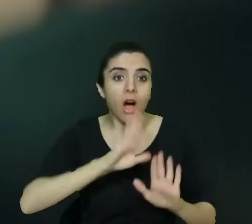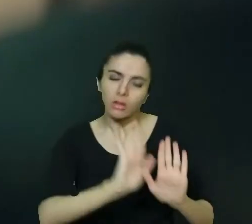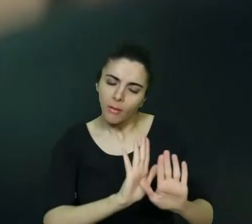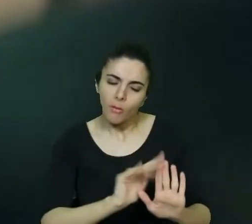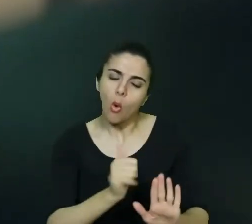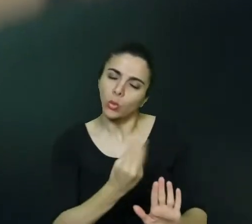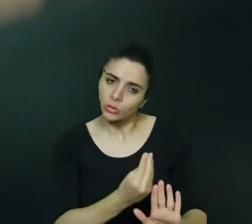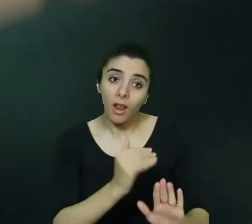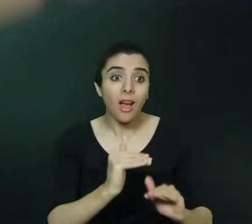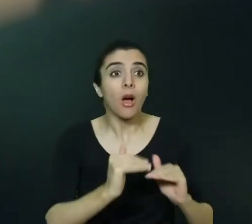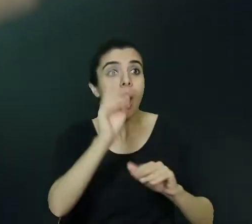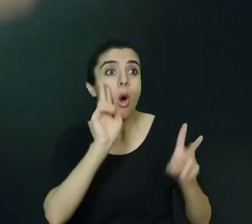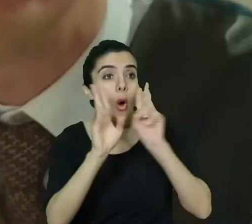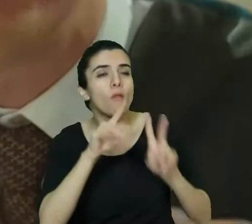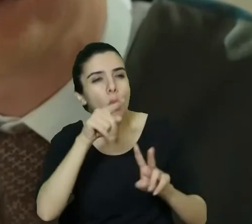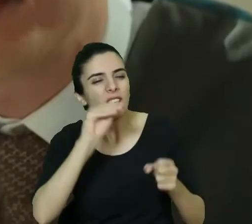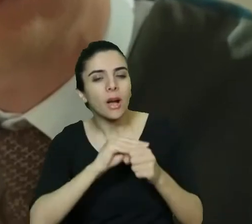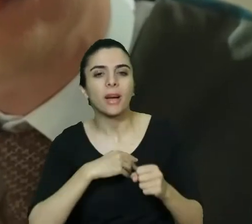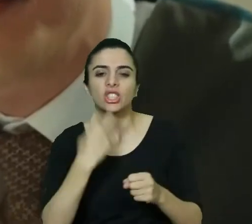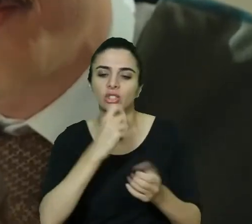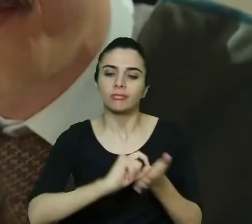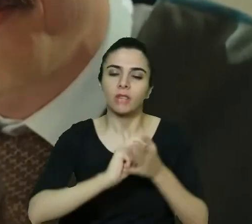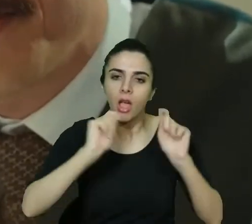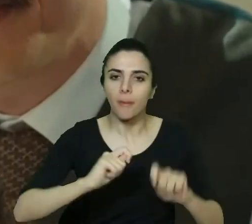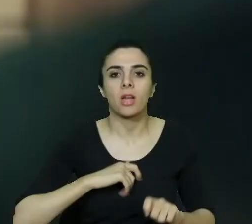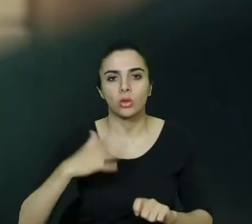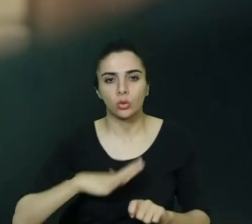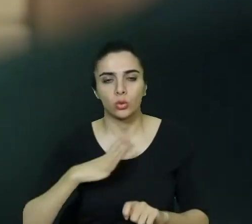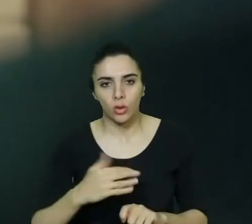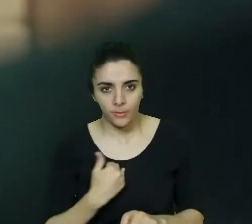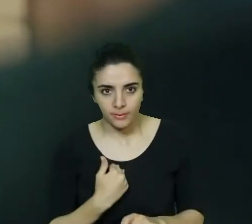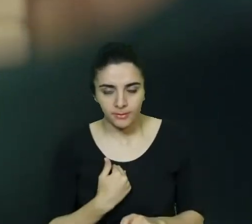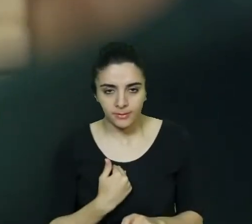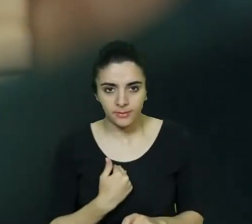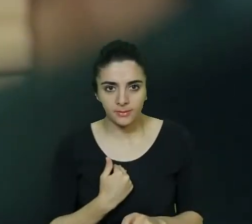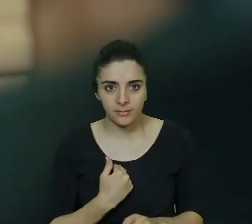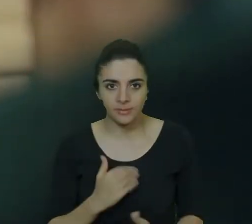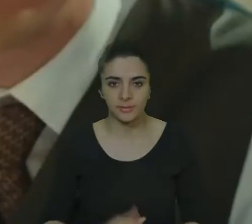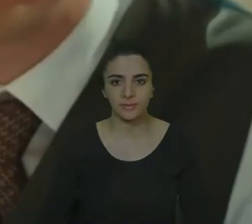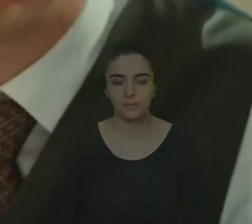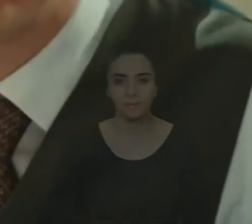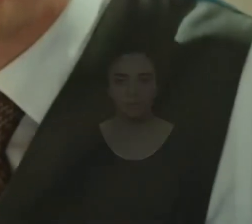kısmı var. Ben artık onun şiirini yazmak istiyorum. İçten mutlulukla gülümsedi.